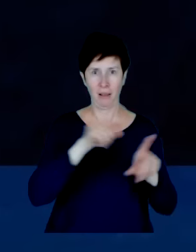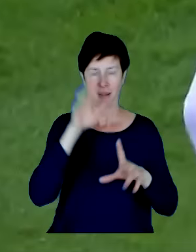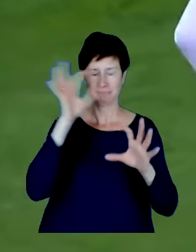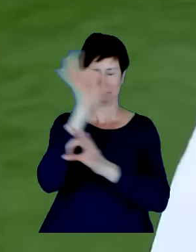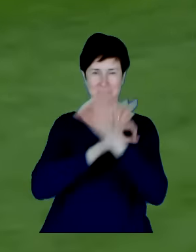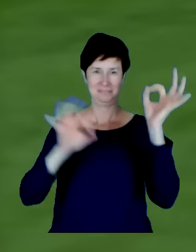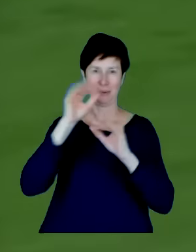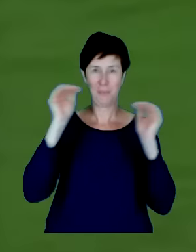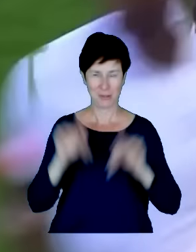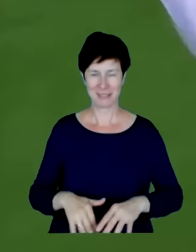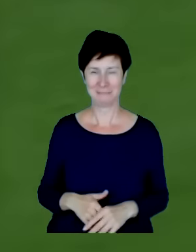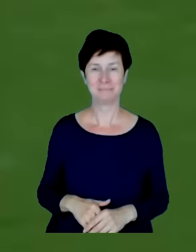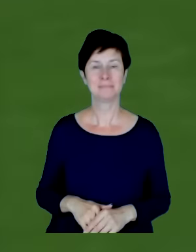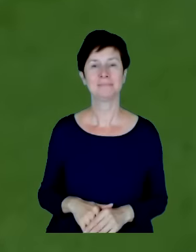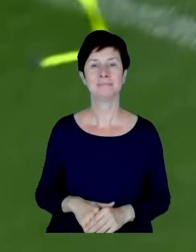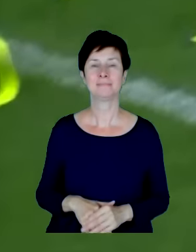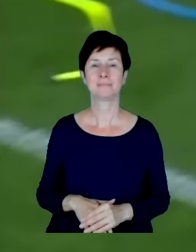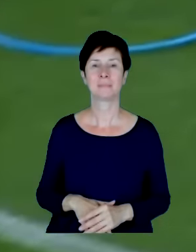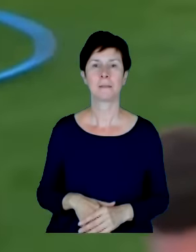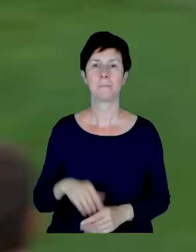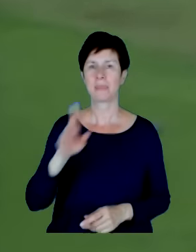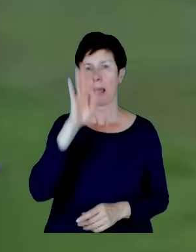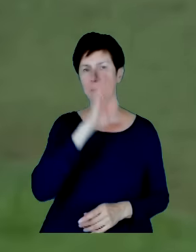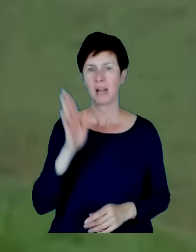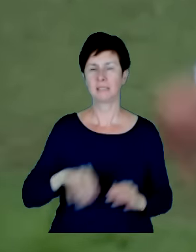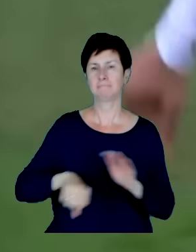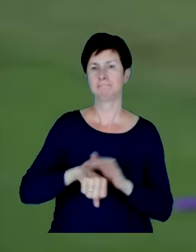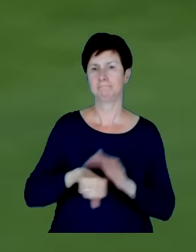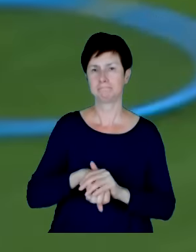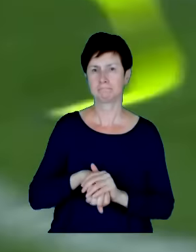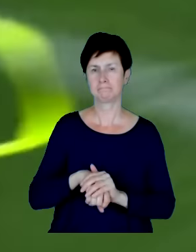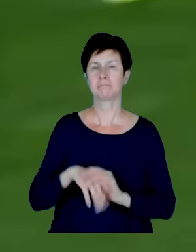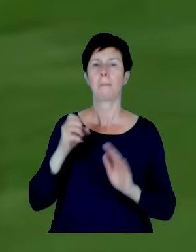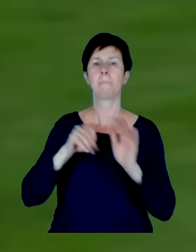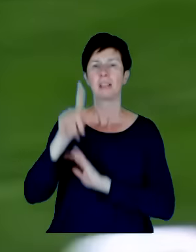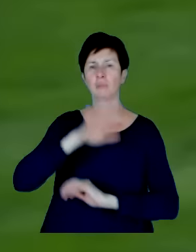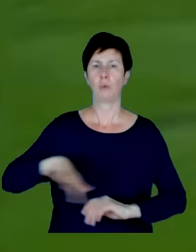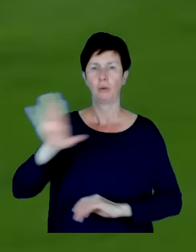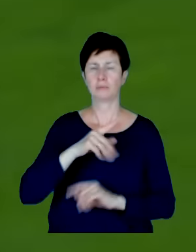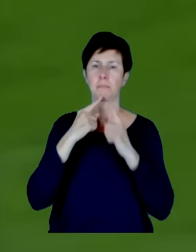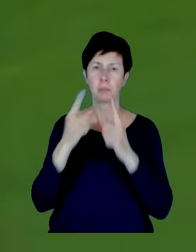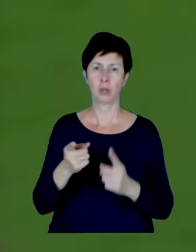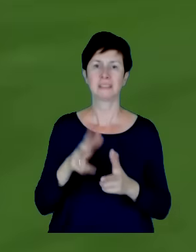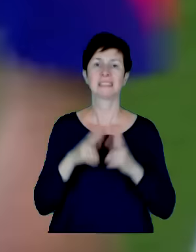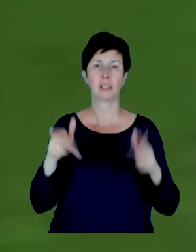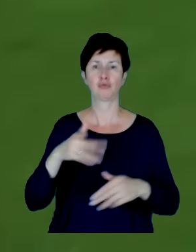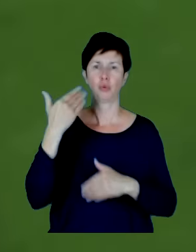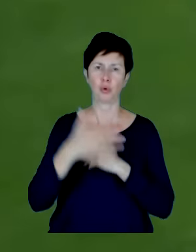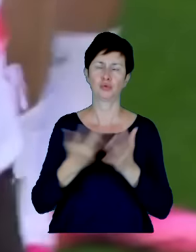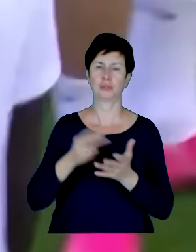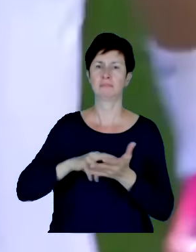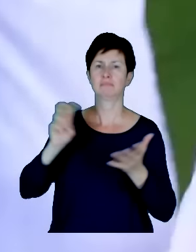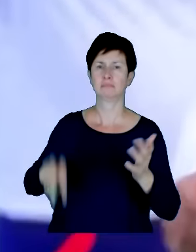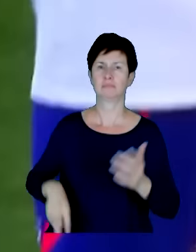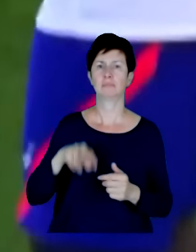głowie Thiago Silva mówi pas brazylijski piłkarz za pośrednictwem mediów społecznościowych ogłosił że po zakończonym sezonie odejdzie z Chelsea Londyn